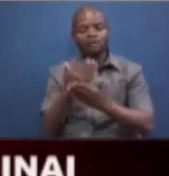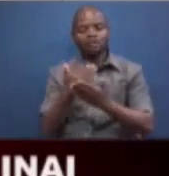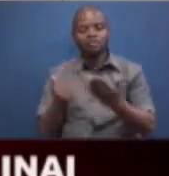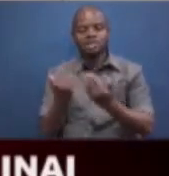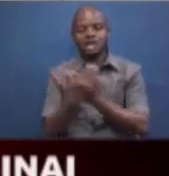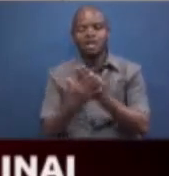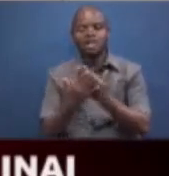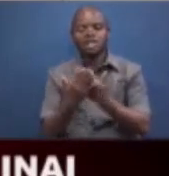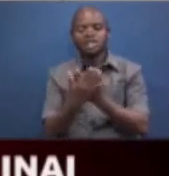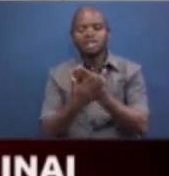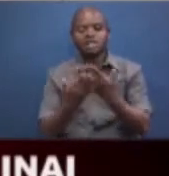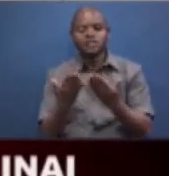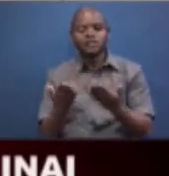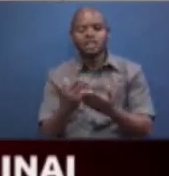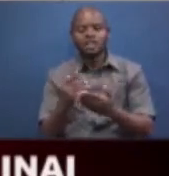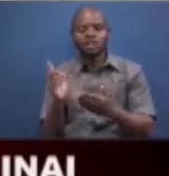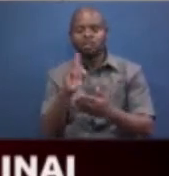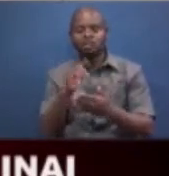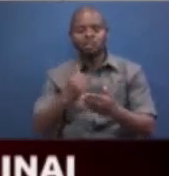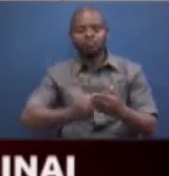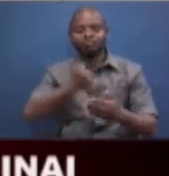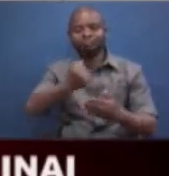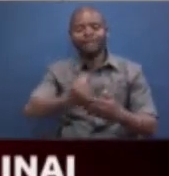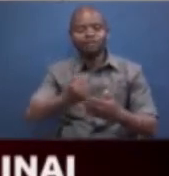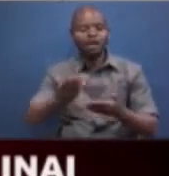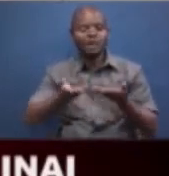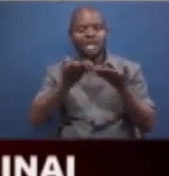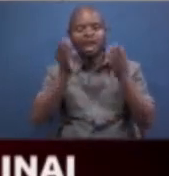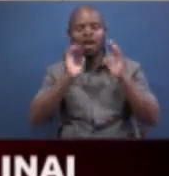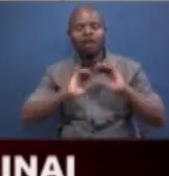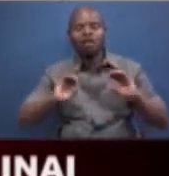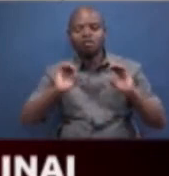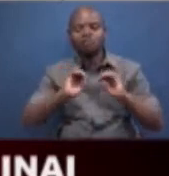husababisha nchi kutopiga hatua za kimaendeleo.